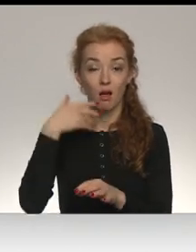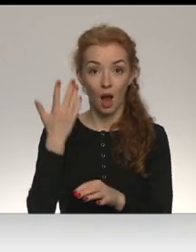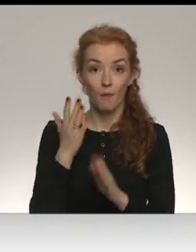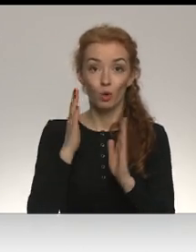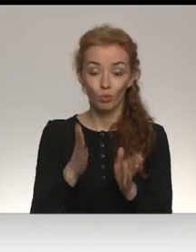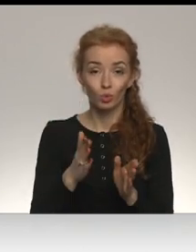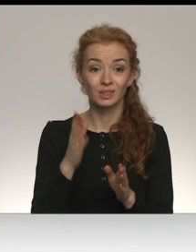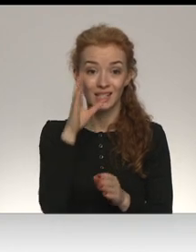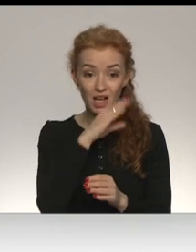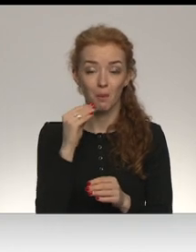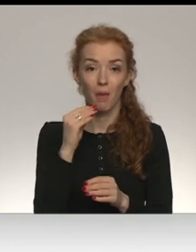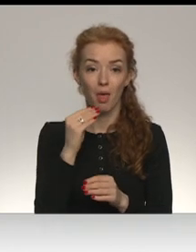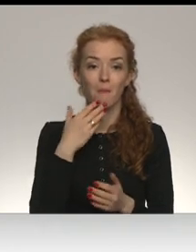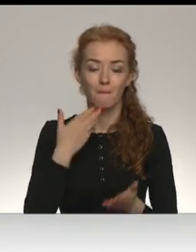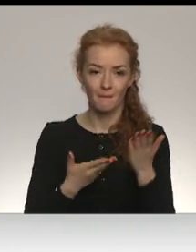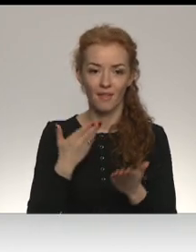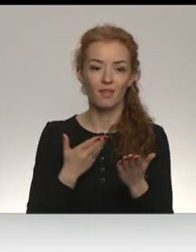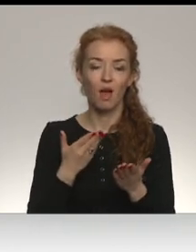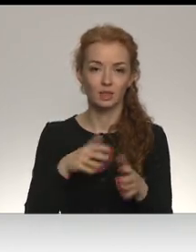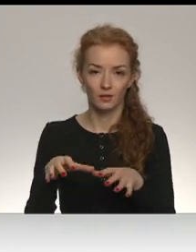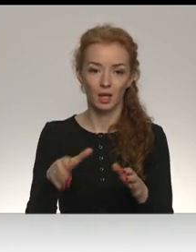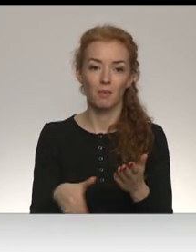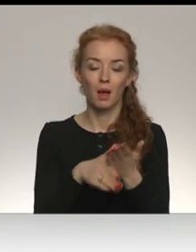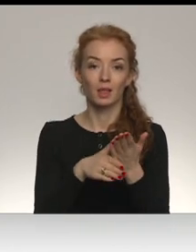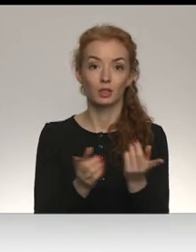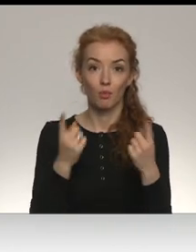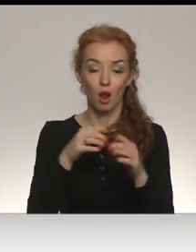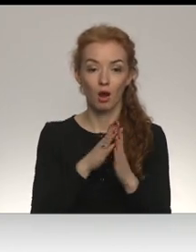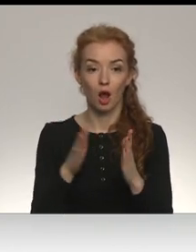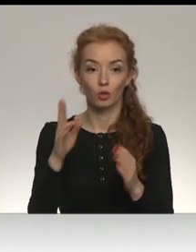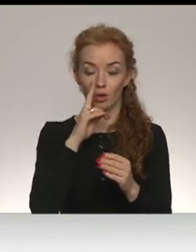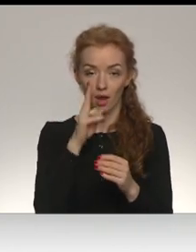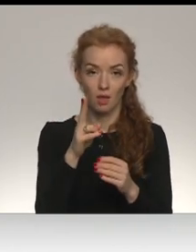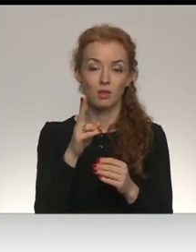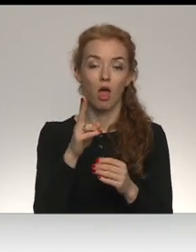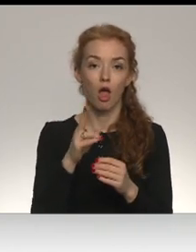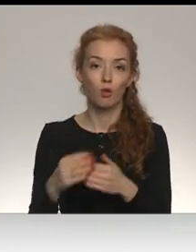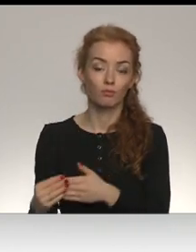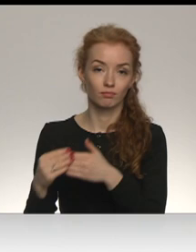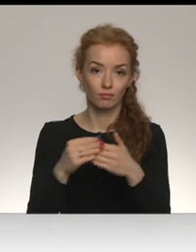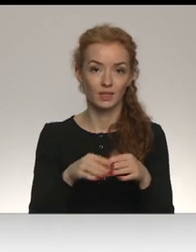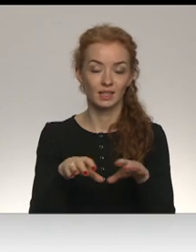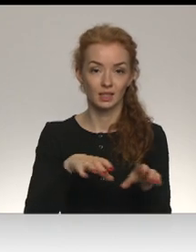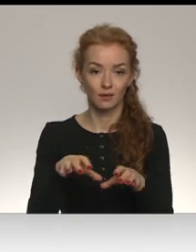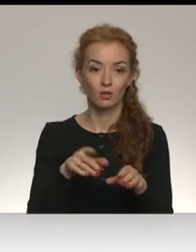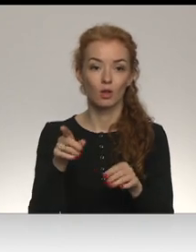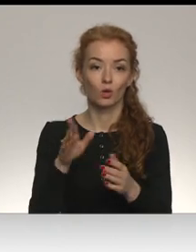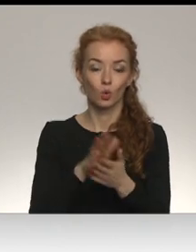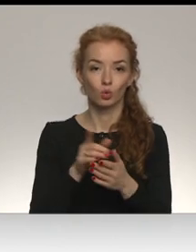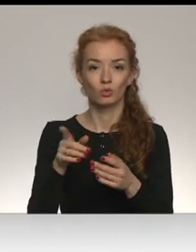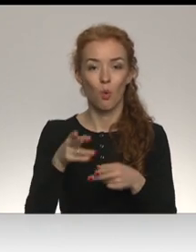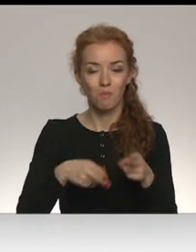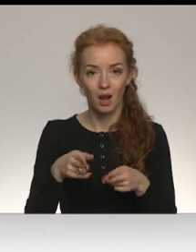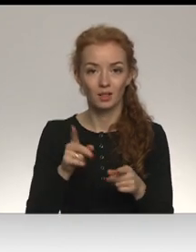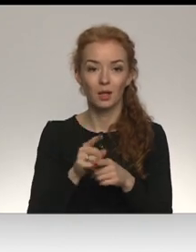kaut mazākā iespēja, mēģināšot tiem palīdzēt. Pašlaik katru nedēļu veterinārijai palīdzībai, dzīvnieku sterilizācijai un arī